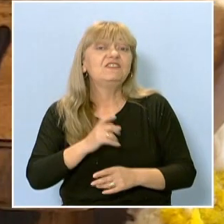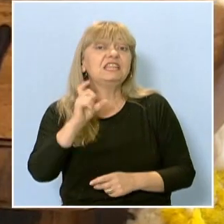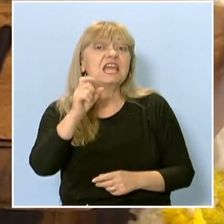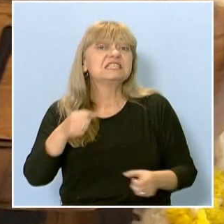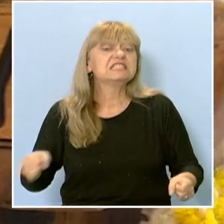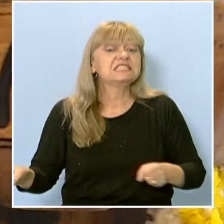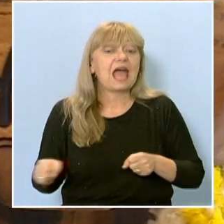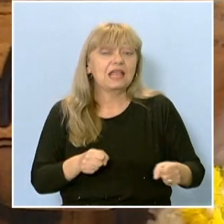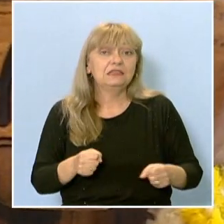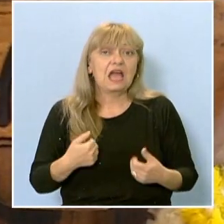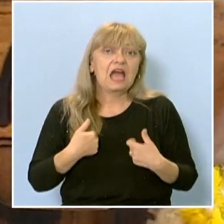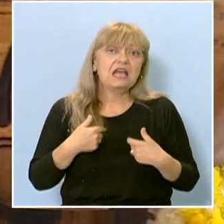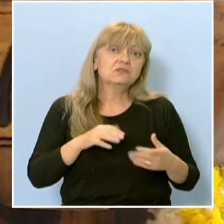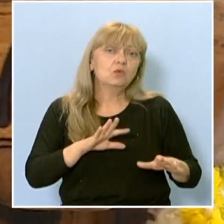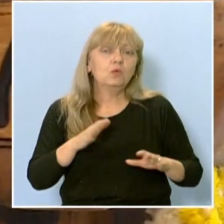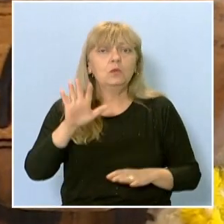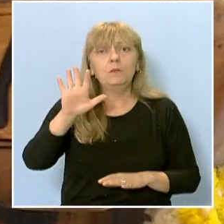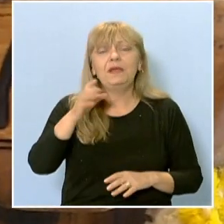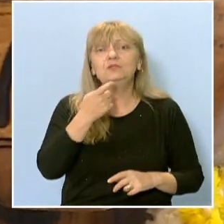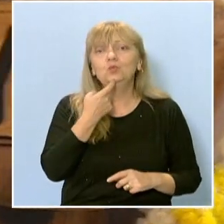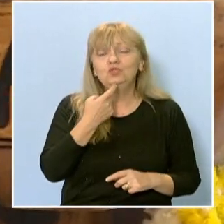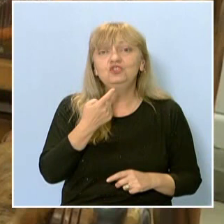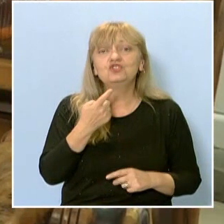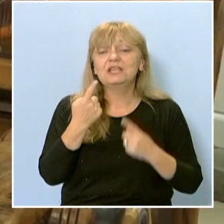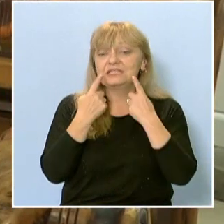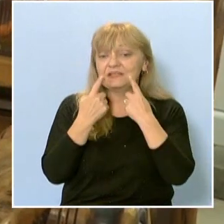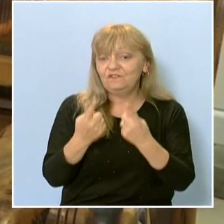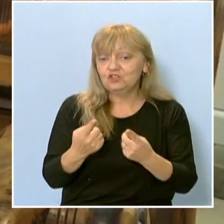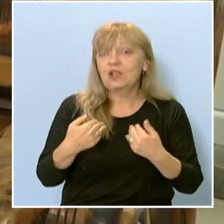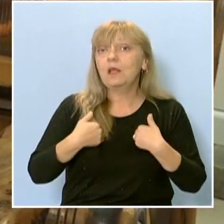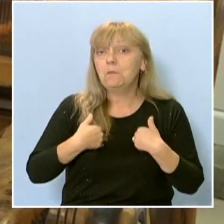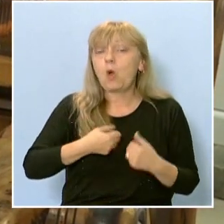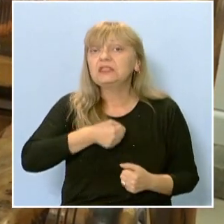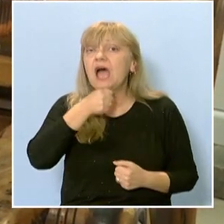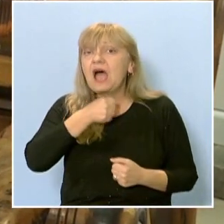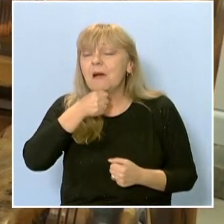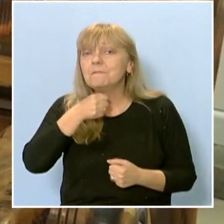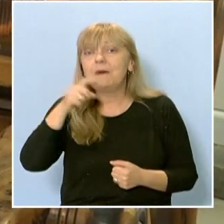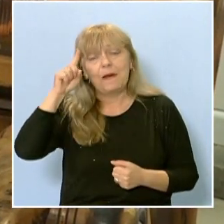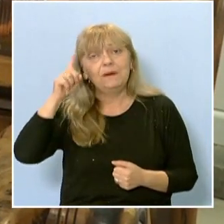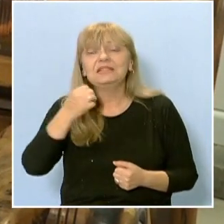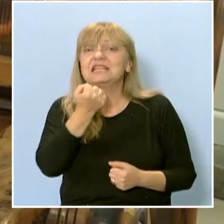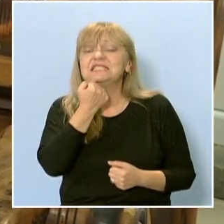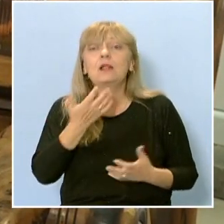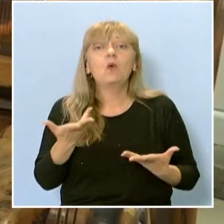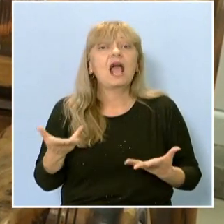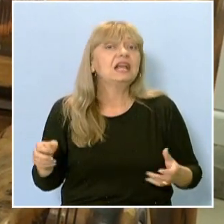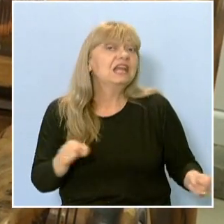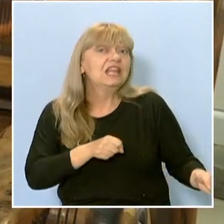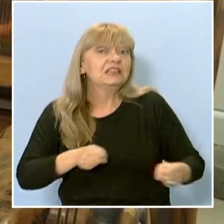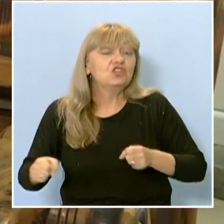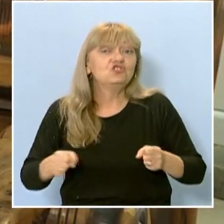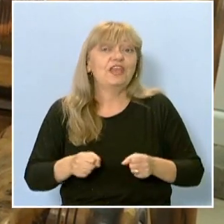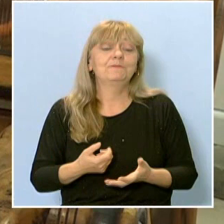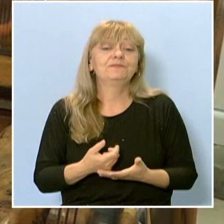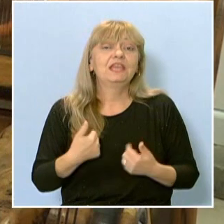на около 5 годишна, когато съм виждала моята баба на село, как течеше на нейния стан. И това